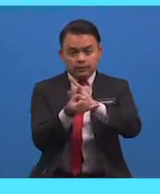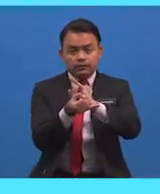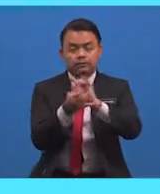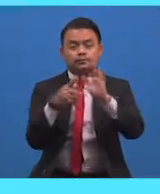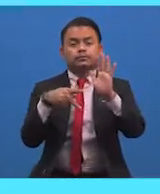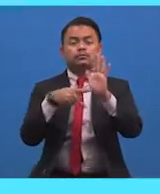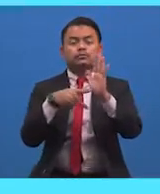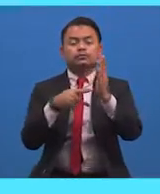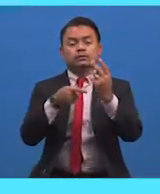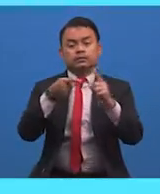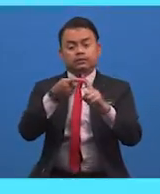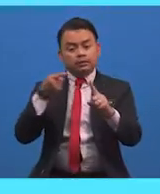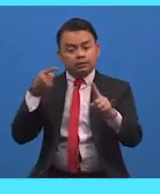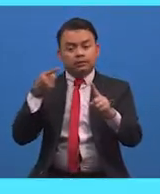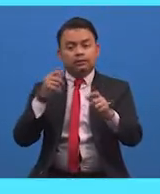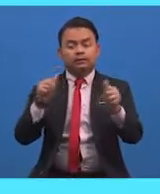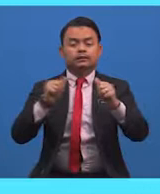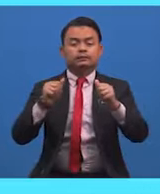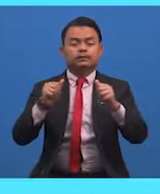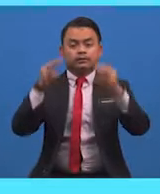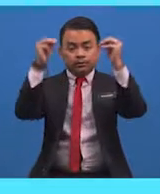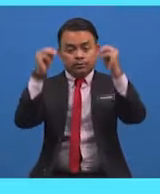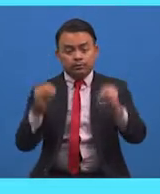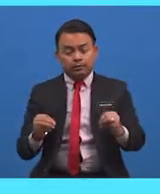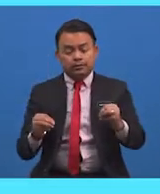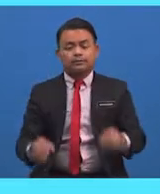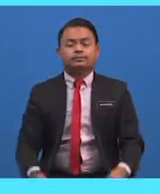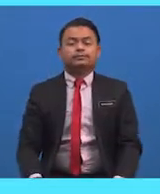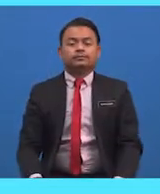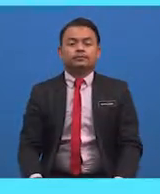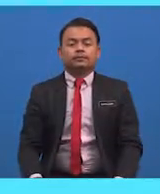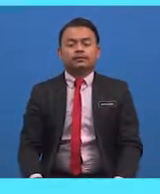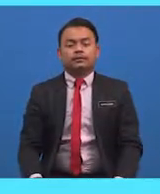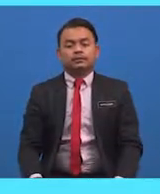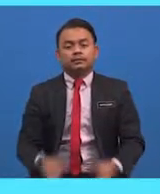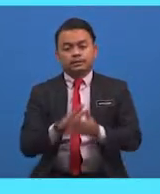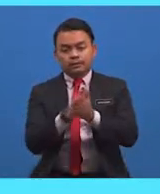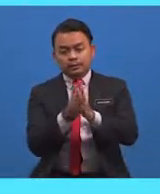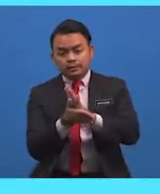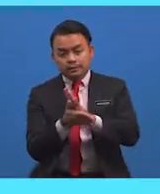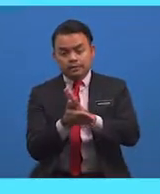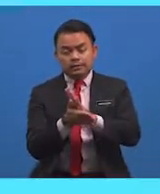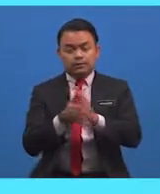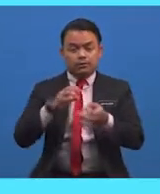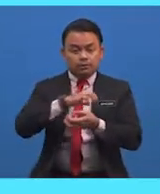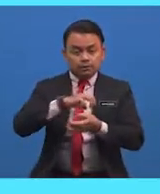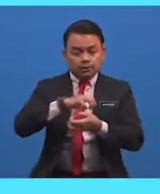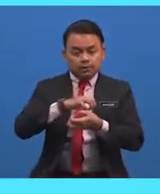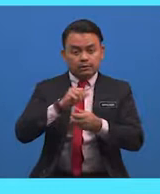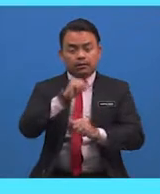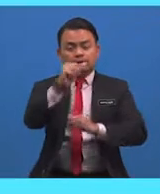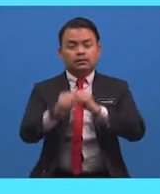aktiviti yang dijalankan oleh manusia. Dan juga apabila berlakunya bencana alam, semula jadi